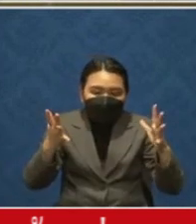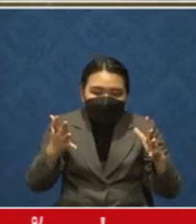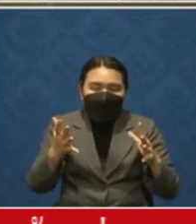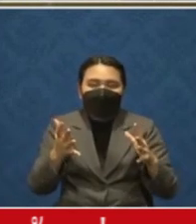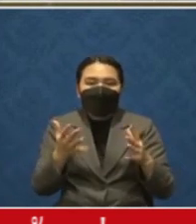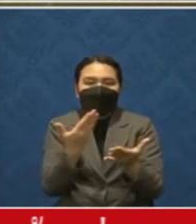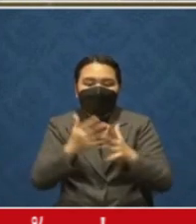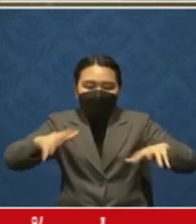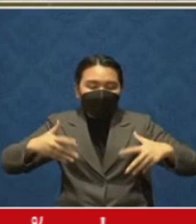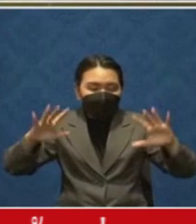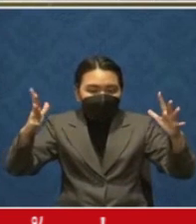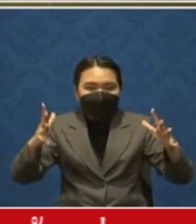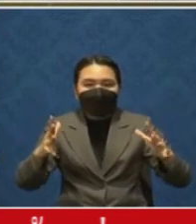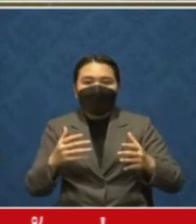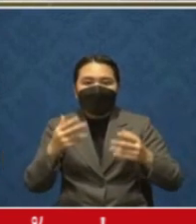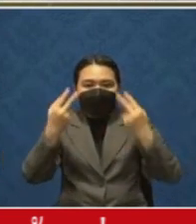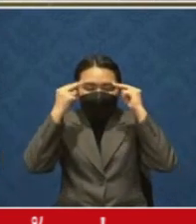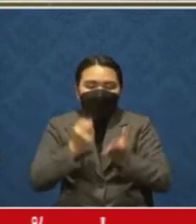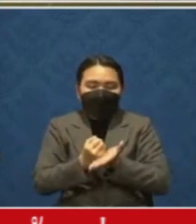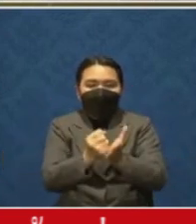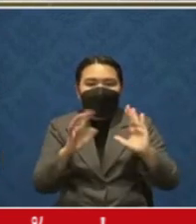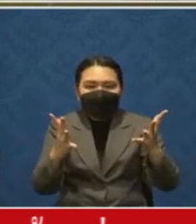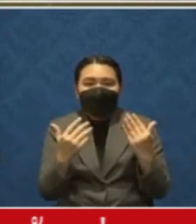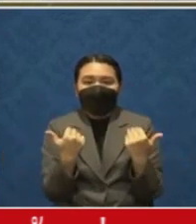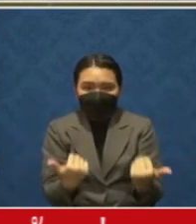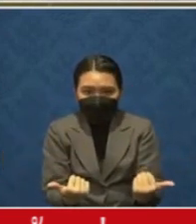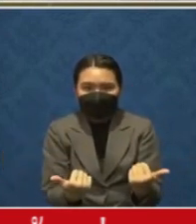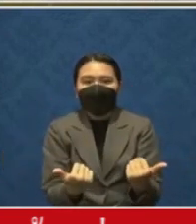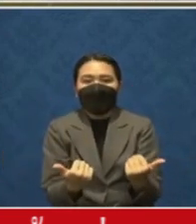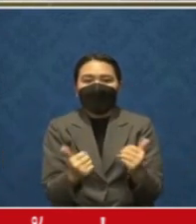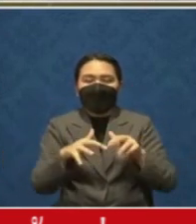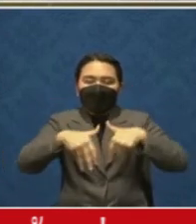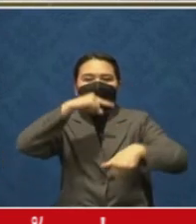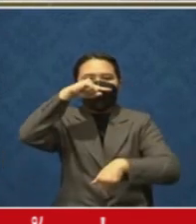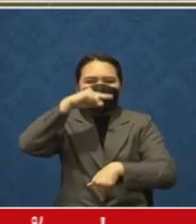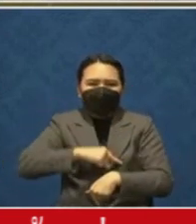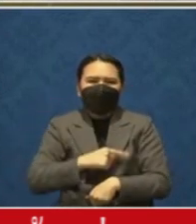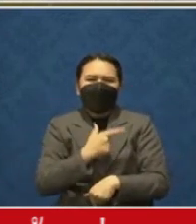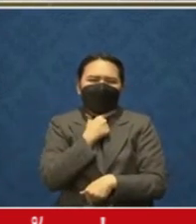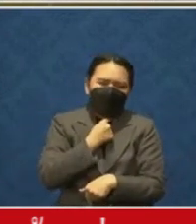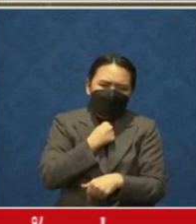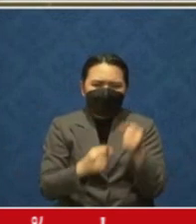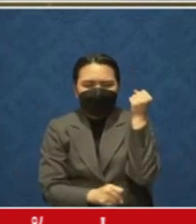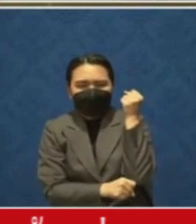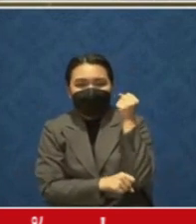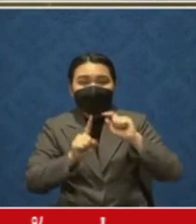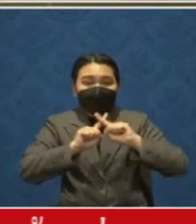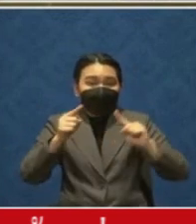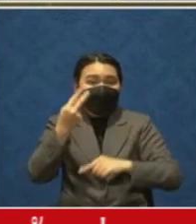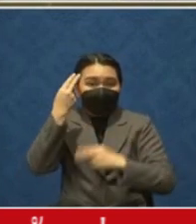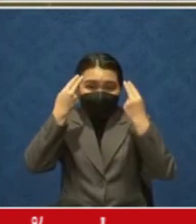ยท่านประธานครับดูสิครับยุคคนไทยอดอยากหิวโหยแต่พลเอกประยุทธ์จันทร์